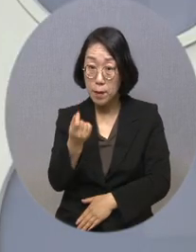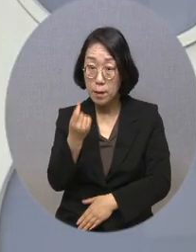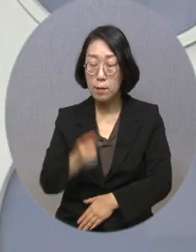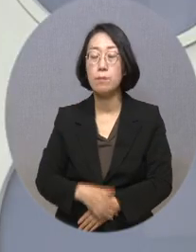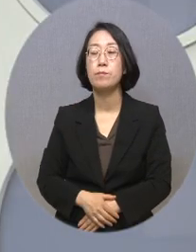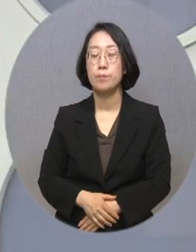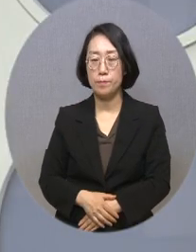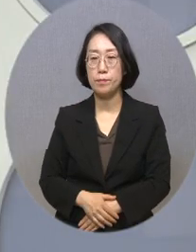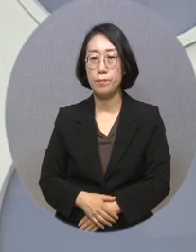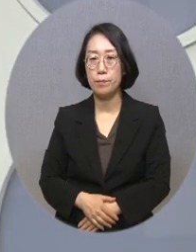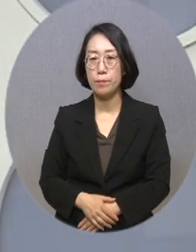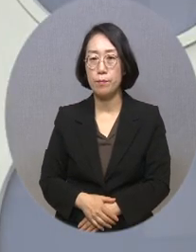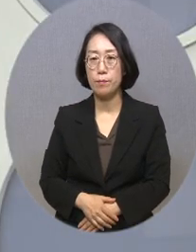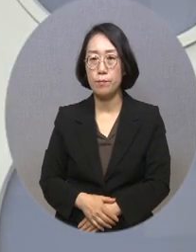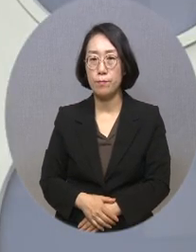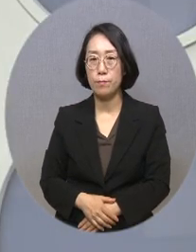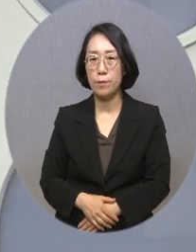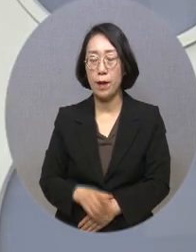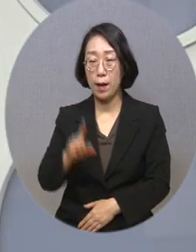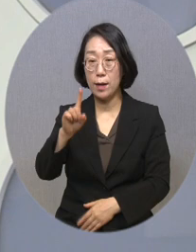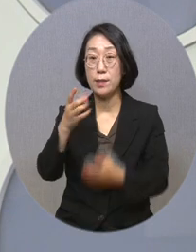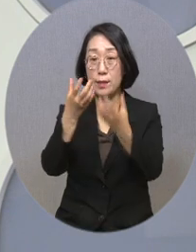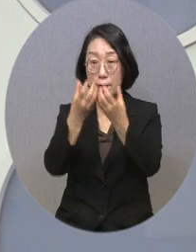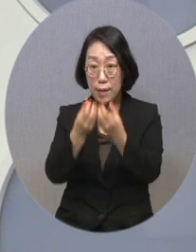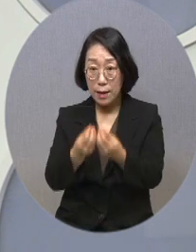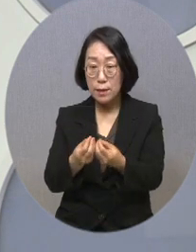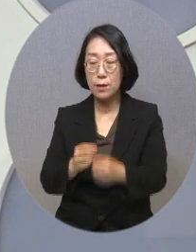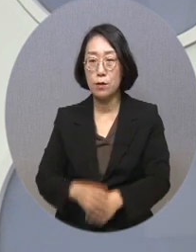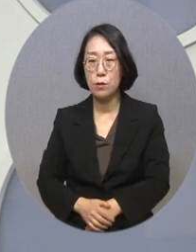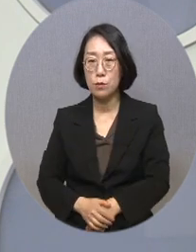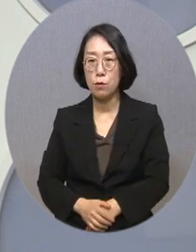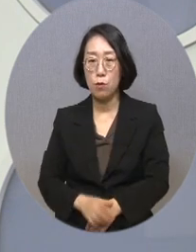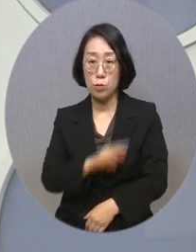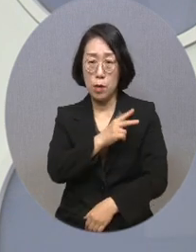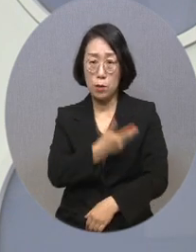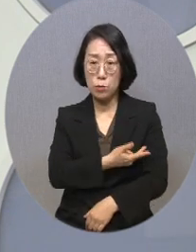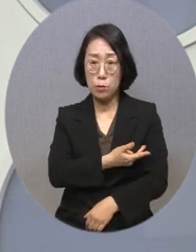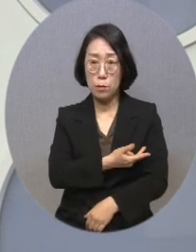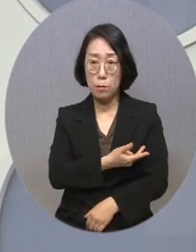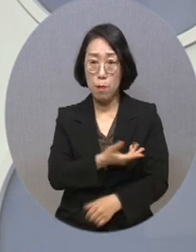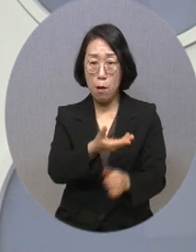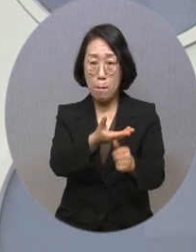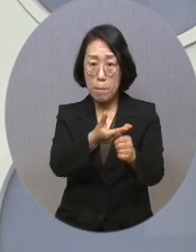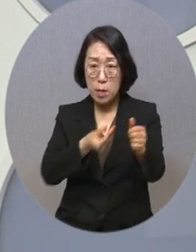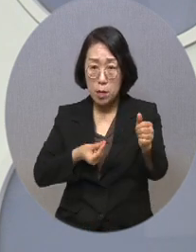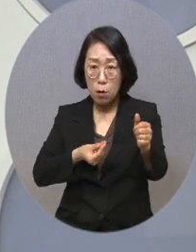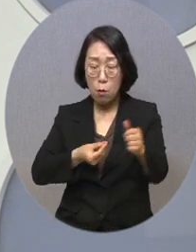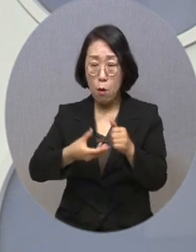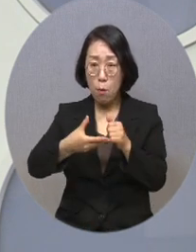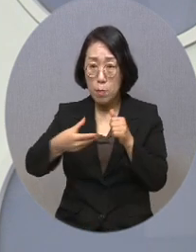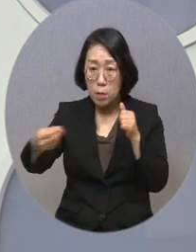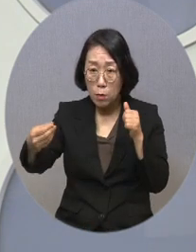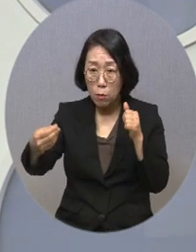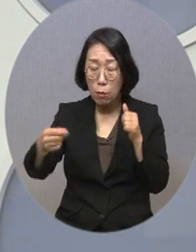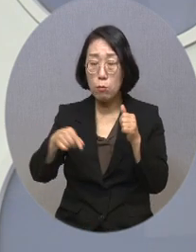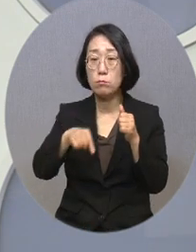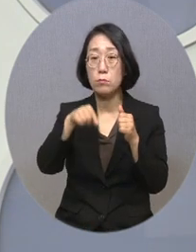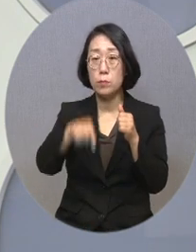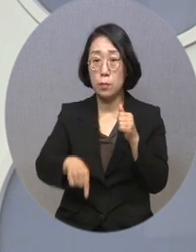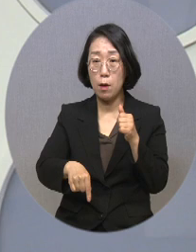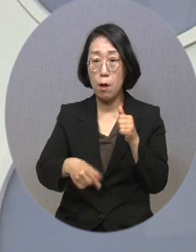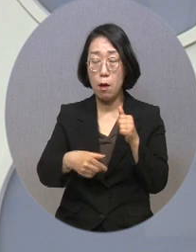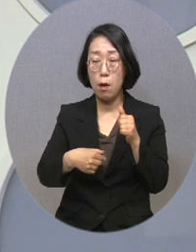예. 한 가지 예를 들어서 명의 대여만 하더라도 예. 명의 대여 행위는 명의를 대여한